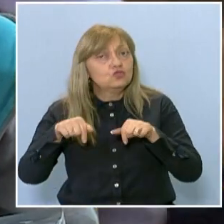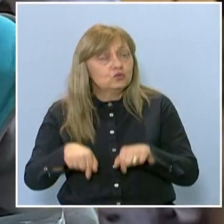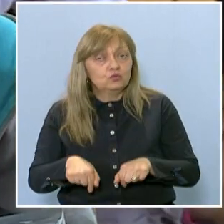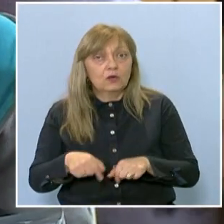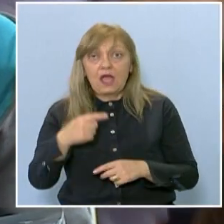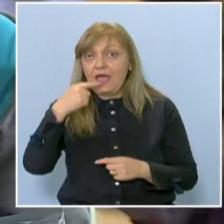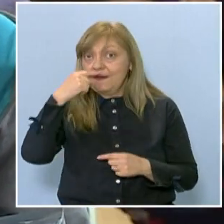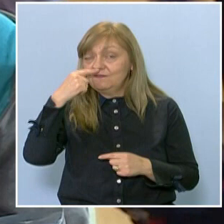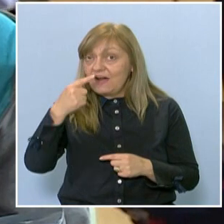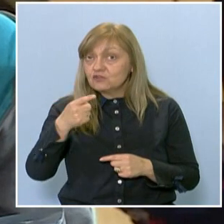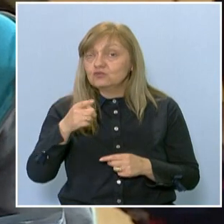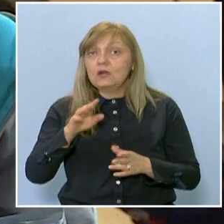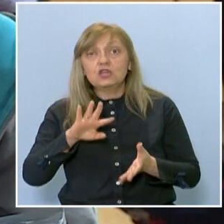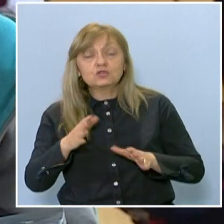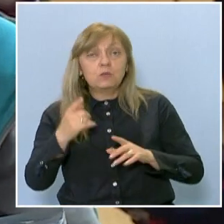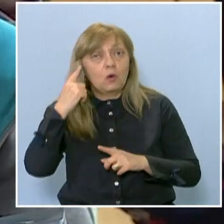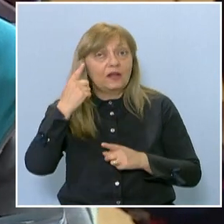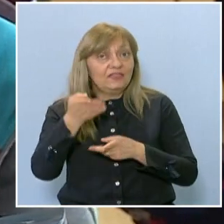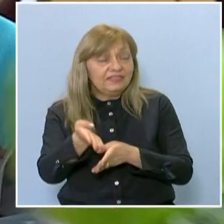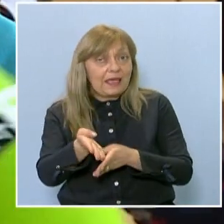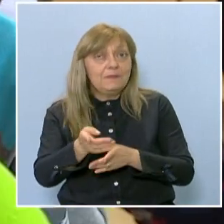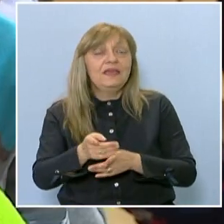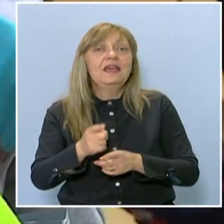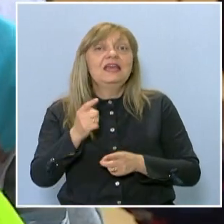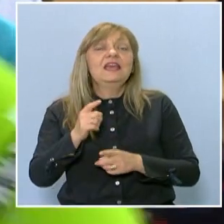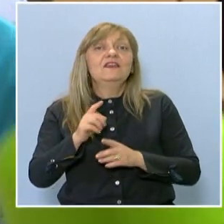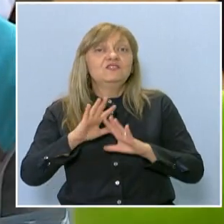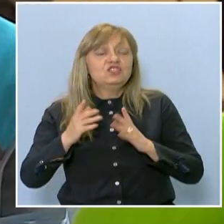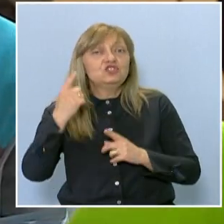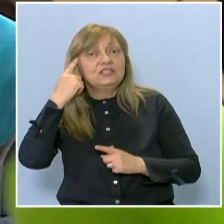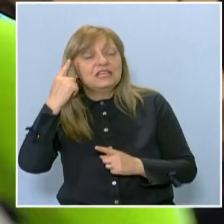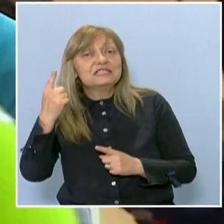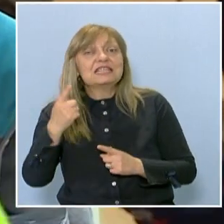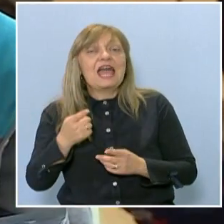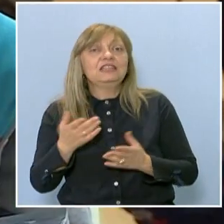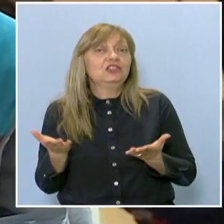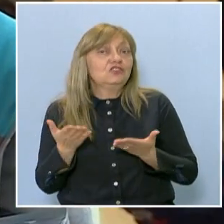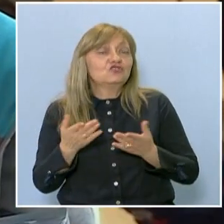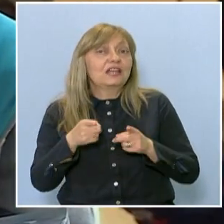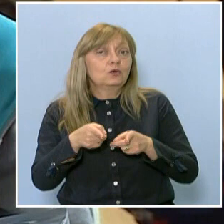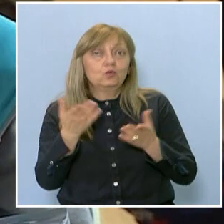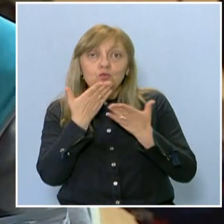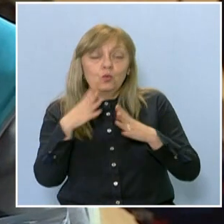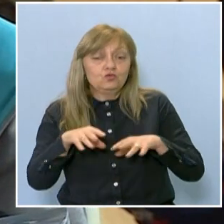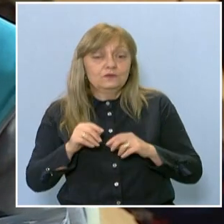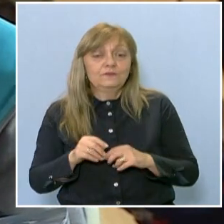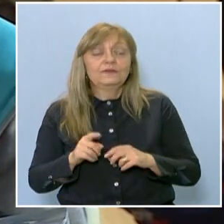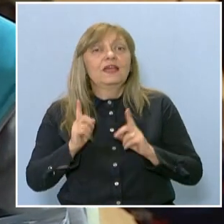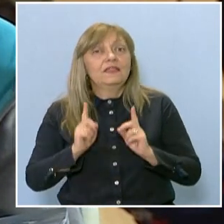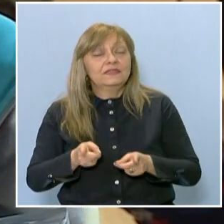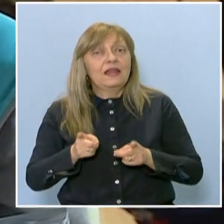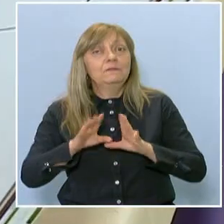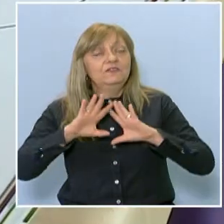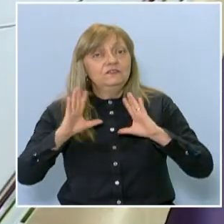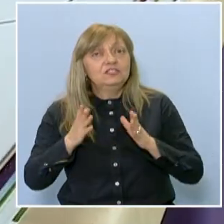да знаят всички тези неща, и децата, и възрастните? Да. Защо е важно? Защото трябва всички да си